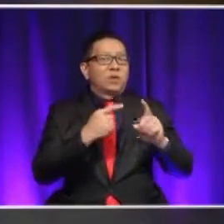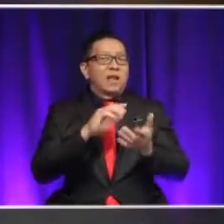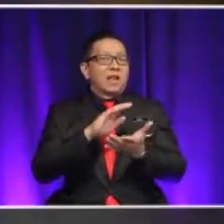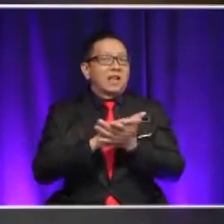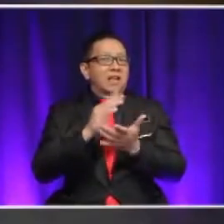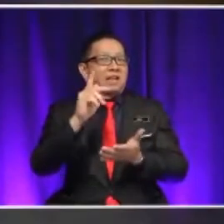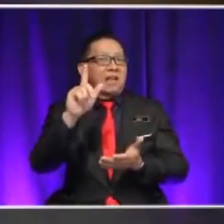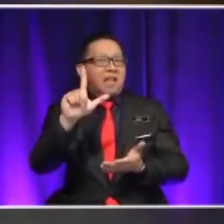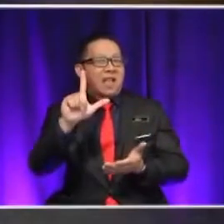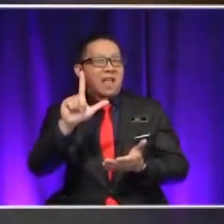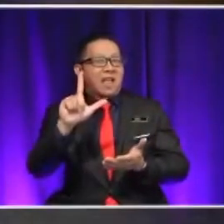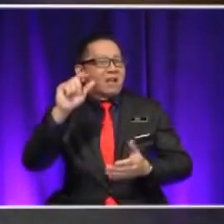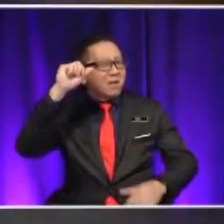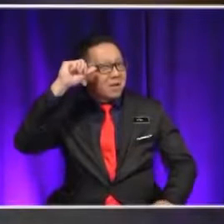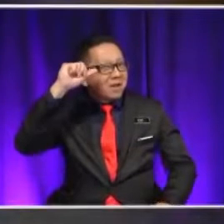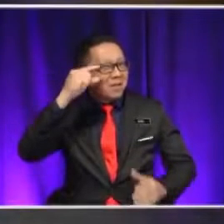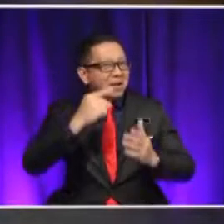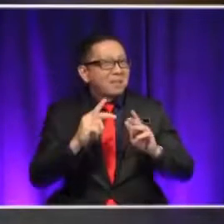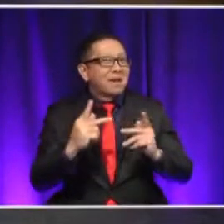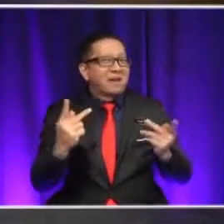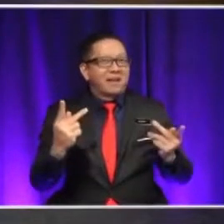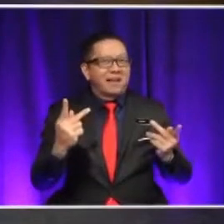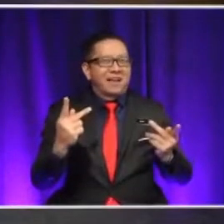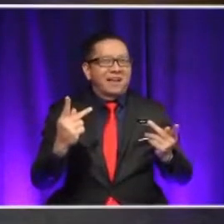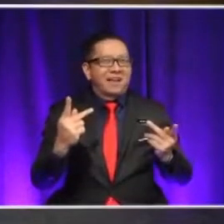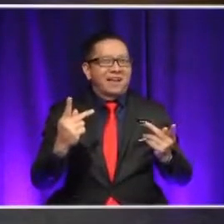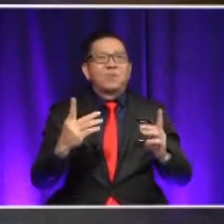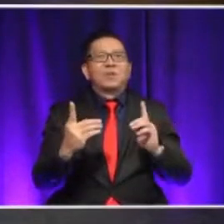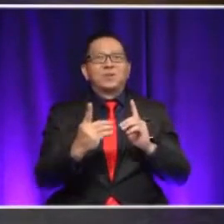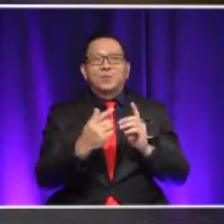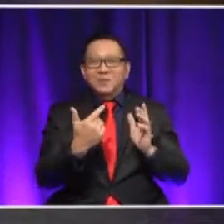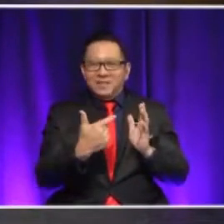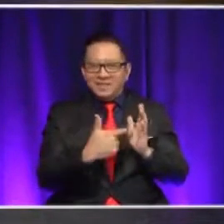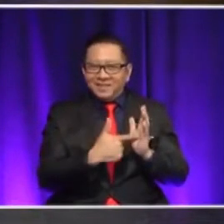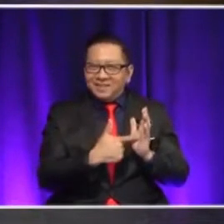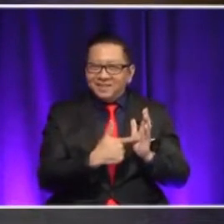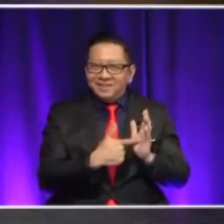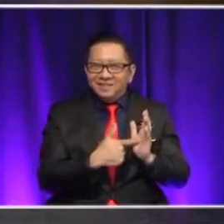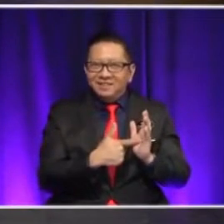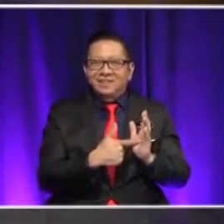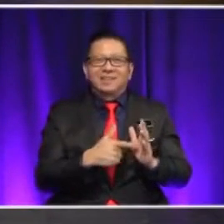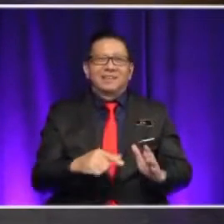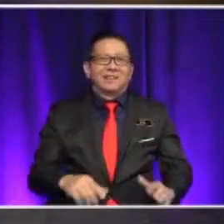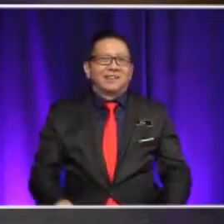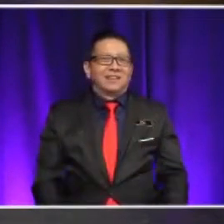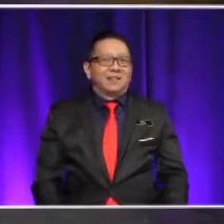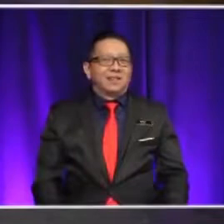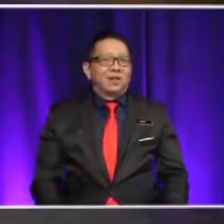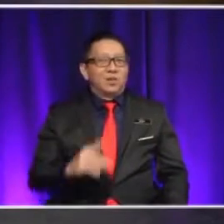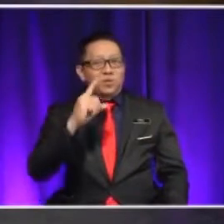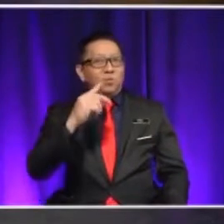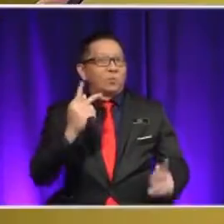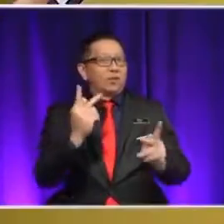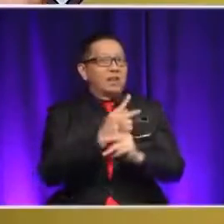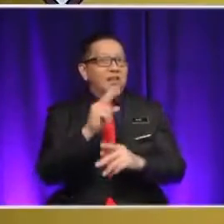Lumpur Assalamualaikum cewek gua Ka'bah Waalaikumsalam Farm bertemu lagi kita sekali lagi itu ini memang kali kedua pertemuan